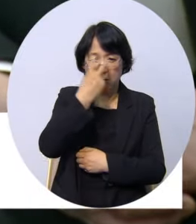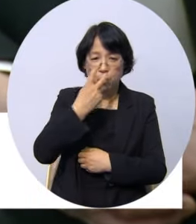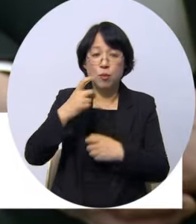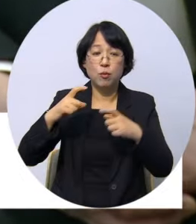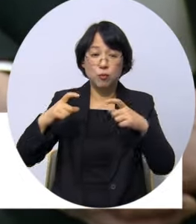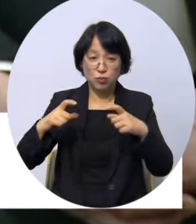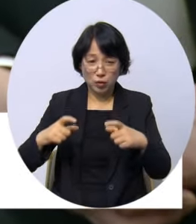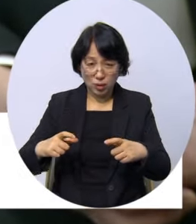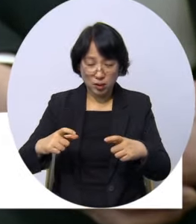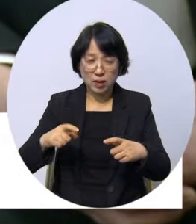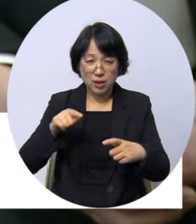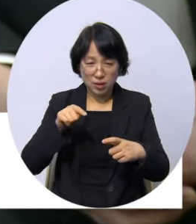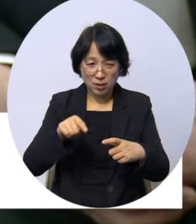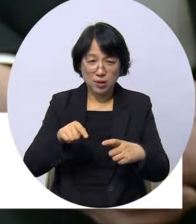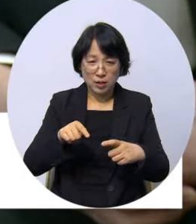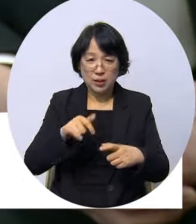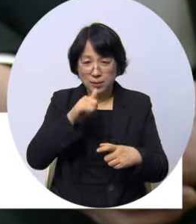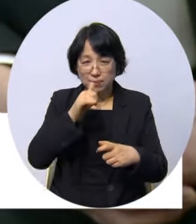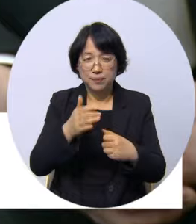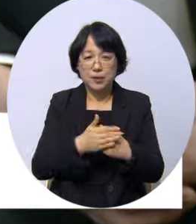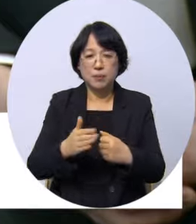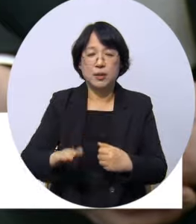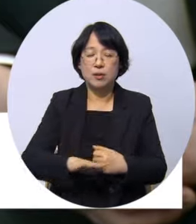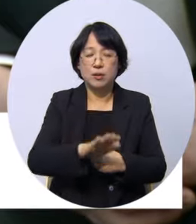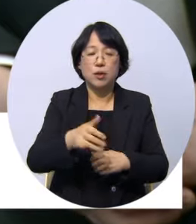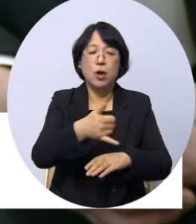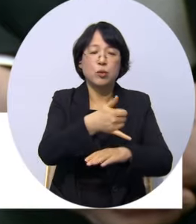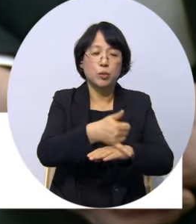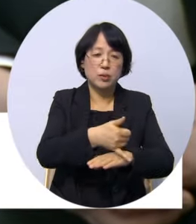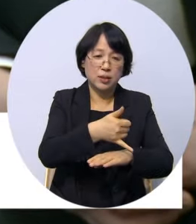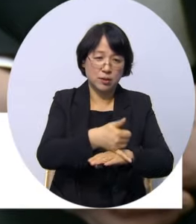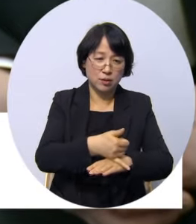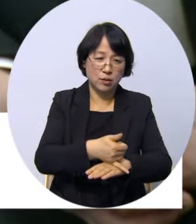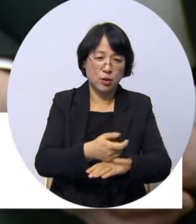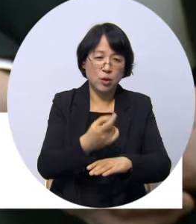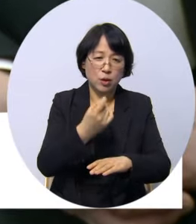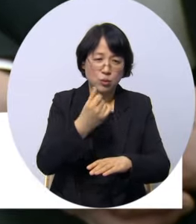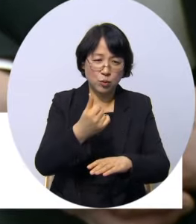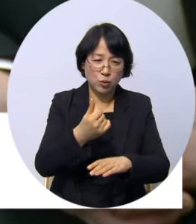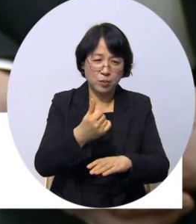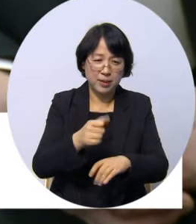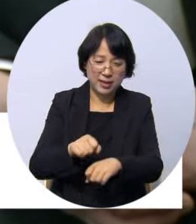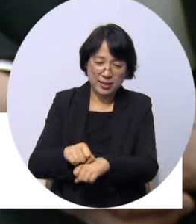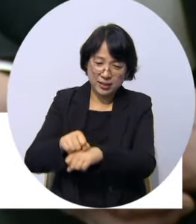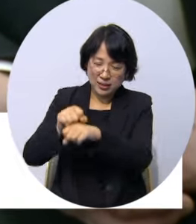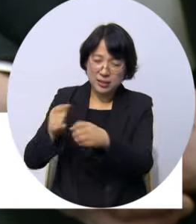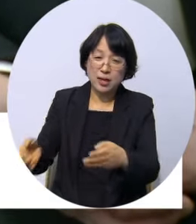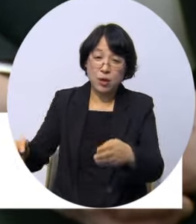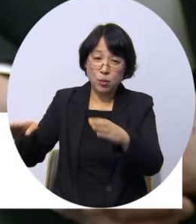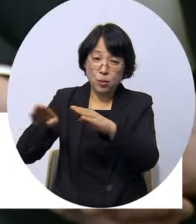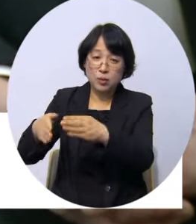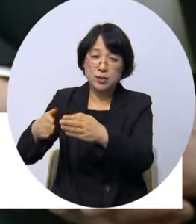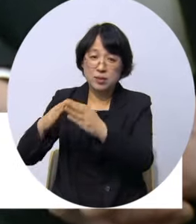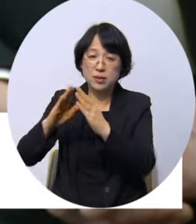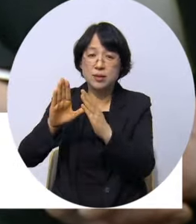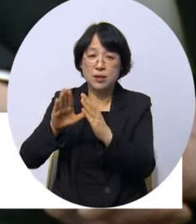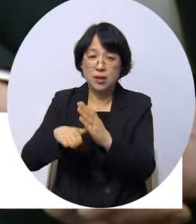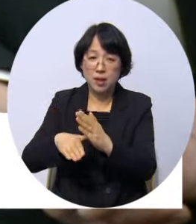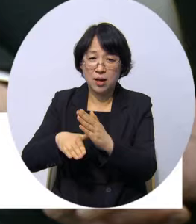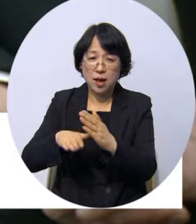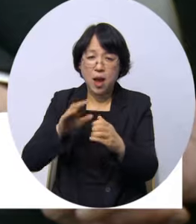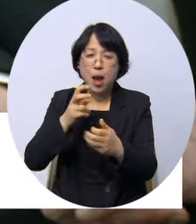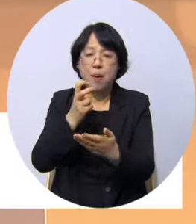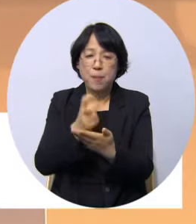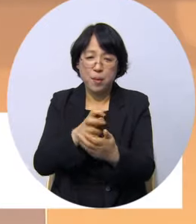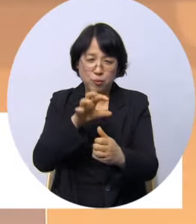구역이라는 그런 설정이 있어서 저희가 농사 짓거나 조금만 이제 창고를 지으려 그래도 규제를 받고